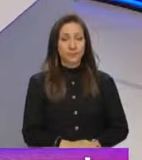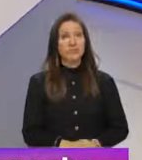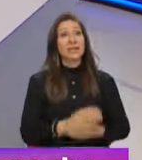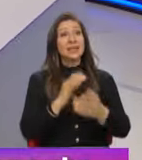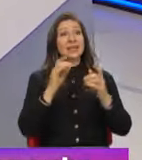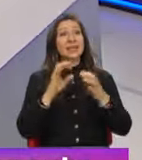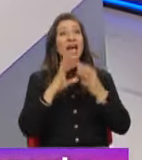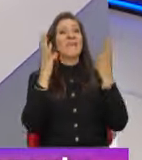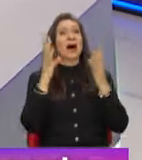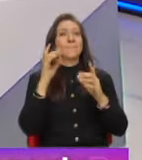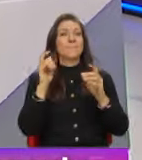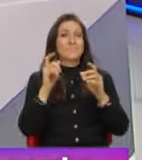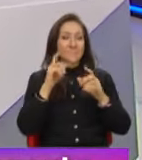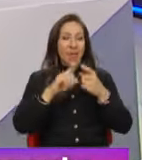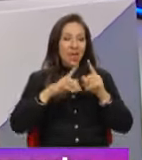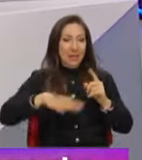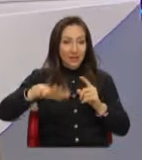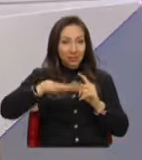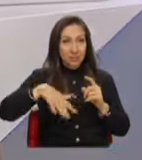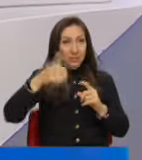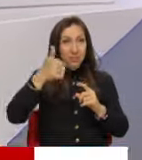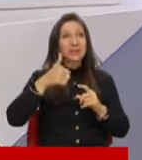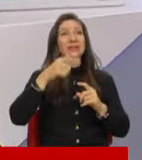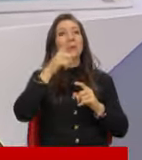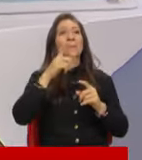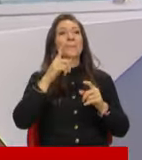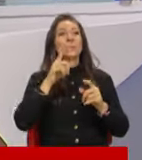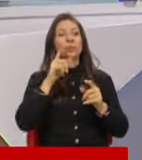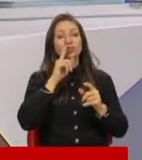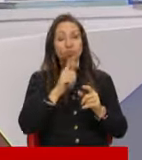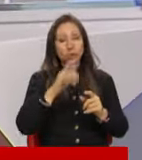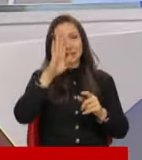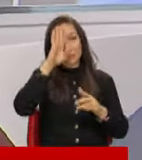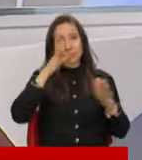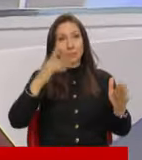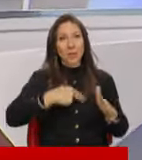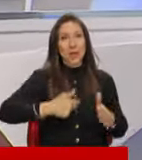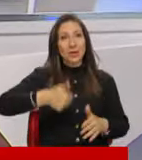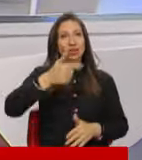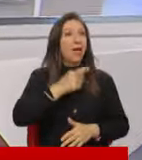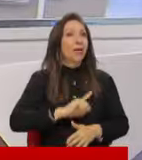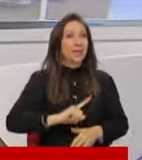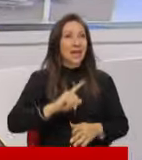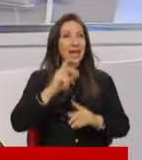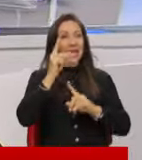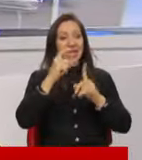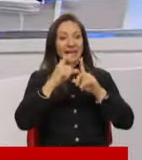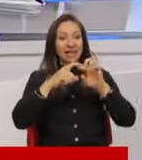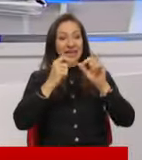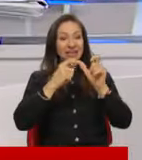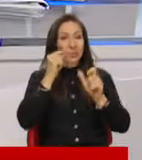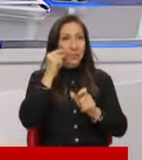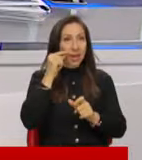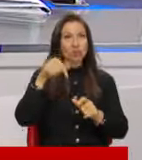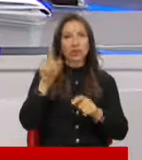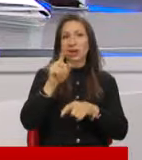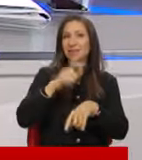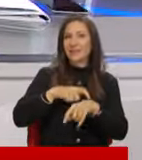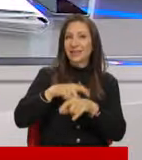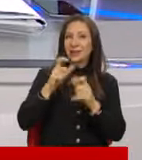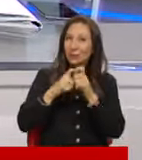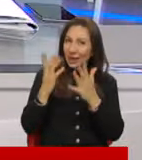Deva Partisi Genel Başkan Yardımcısı partinin sözcüsü ve İstanbul Büyükşehir Belediye Başkanı adayı İdris Şahin şu anda çalar saatte